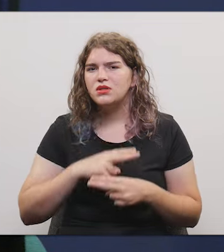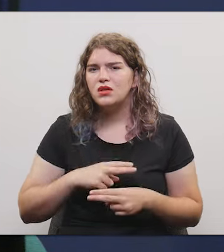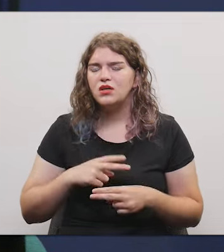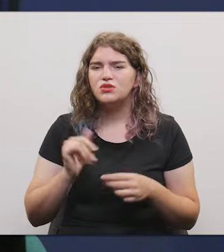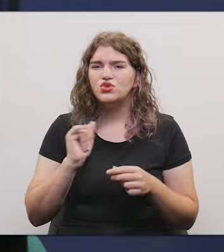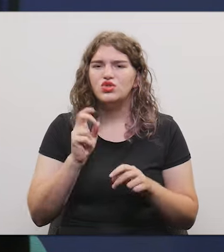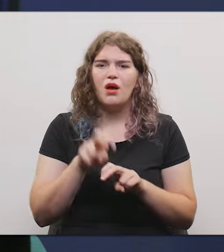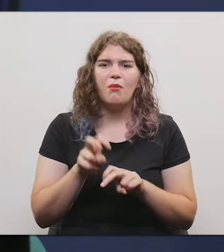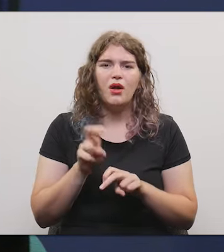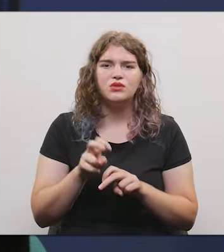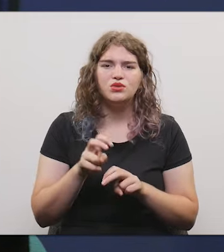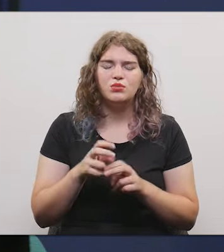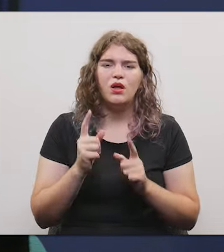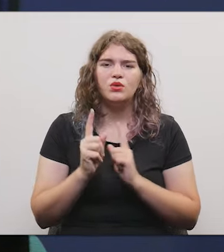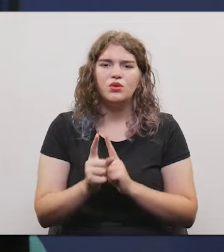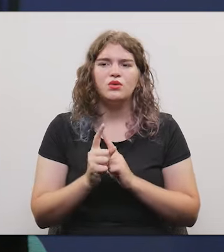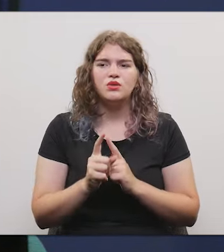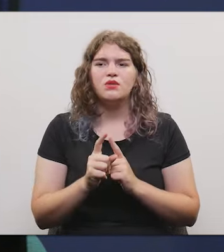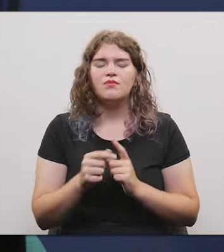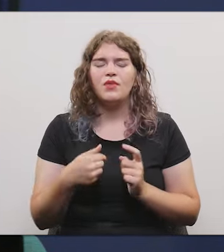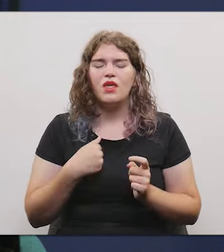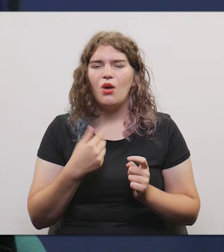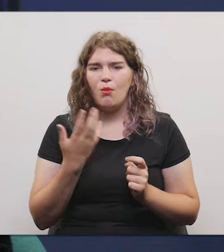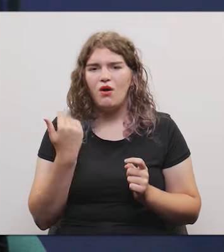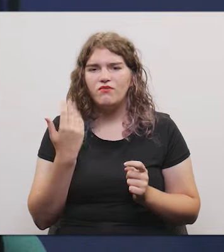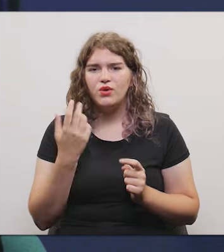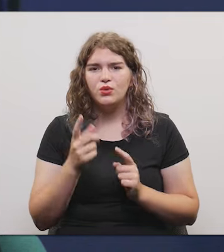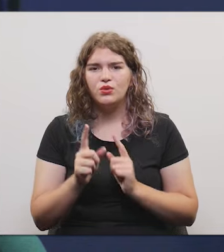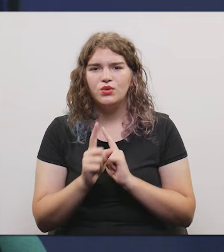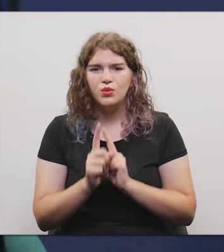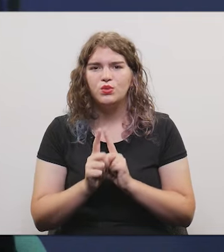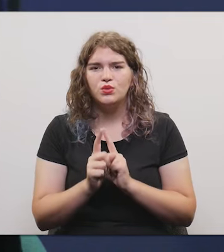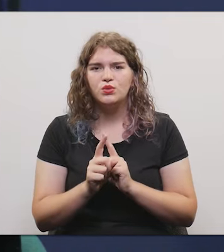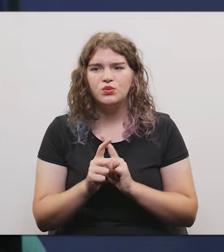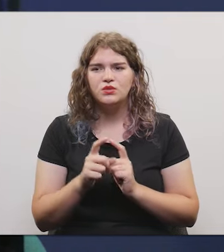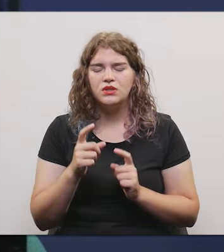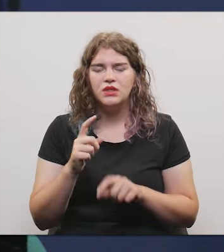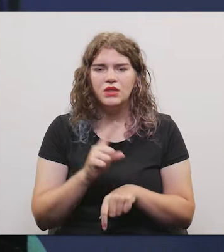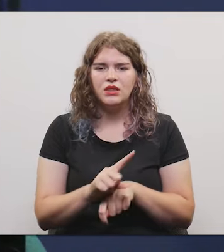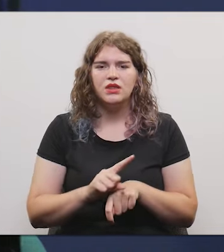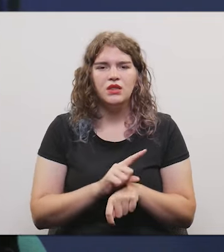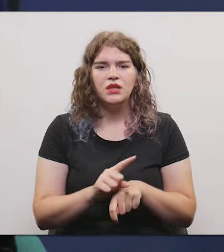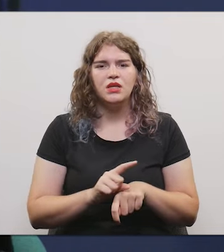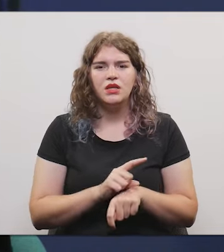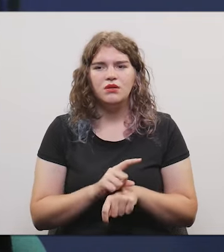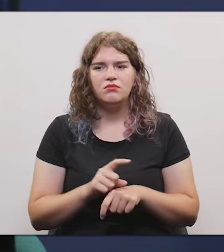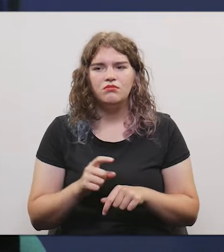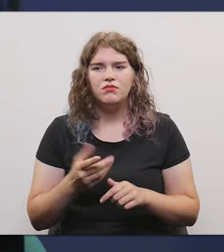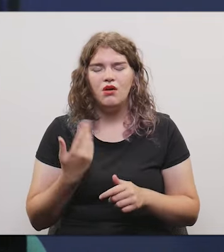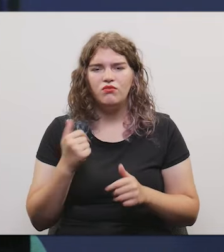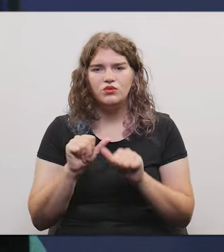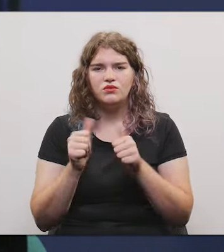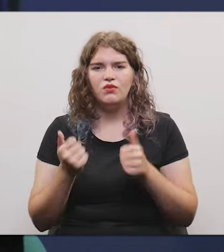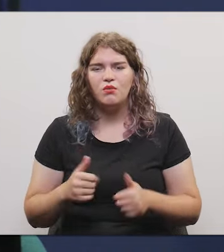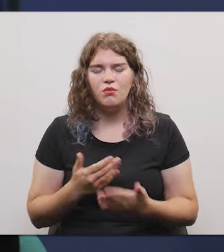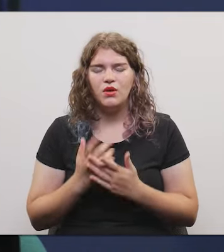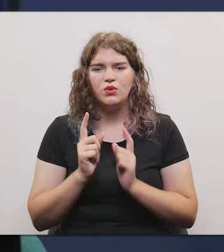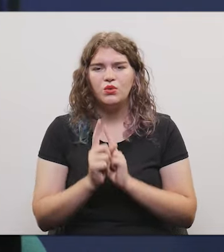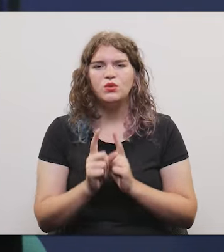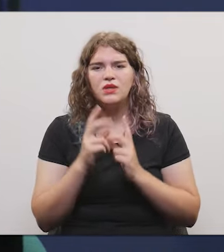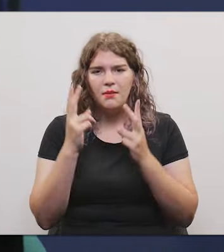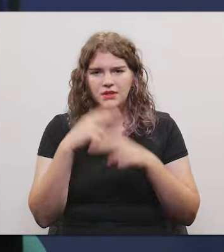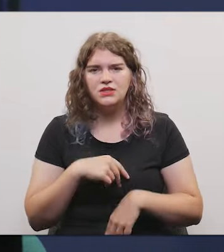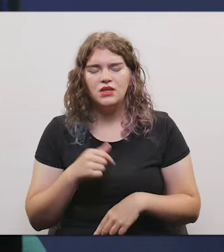curs. Păi așa se întâmplă de fiecare dată. Vorbesc ca una care am făcut consilierea biblică, m-am format în